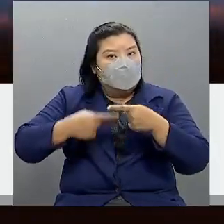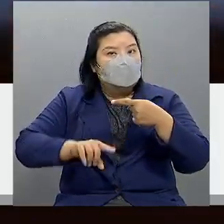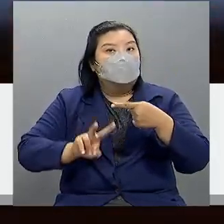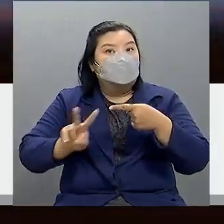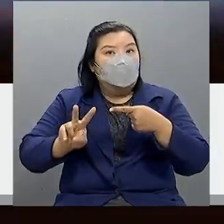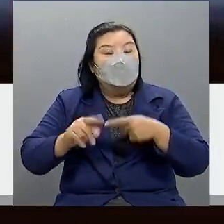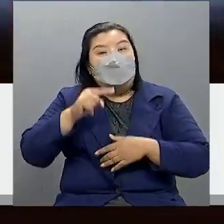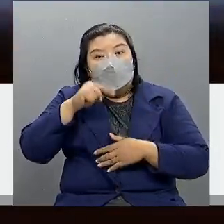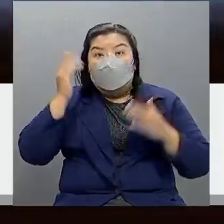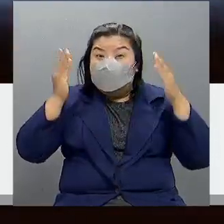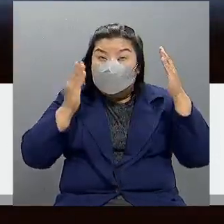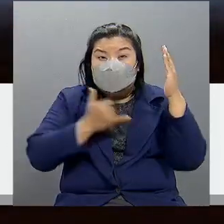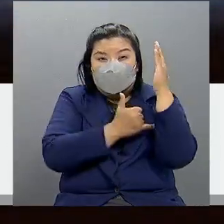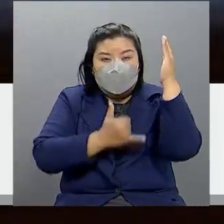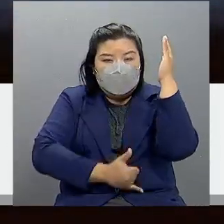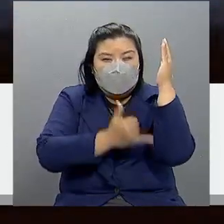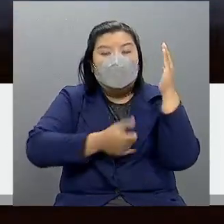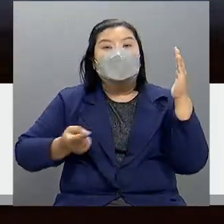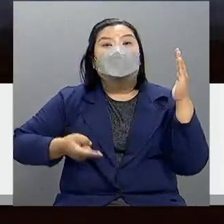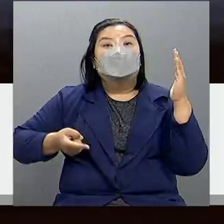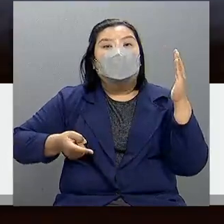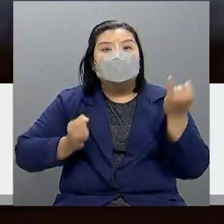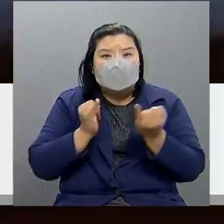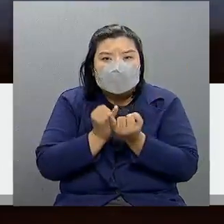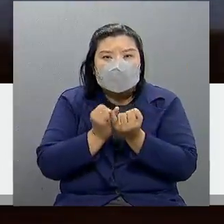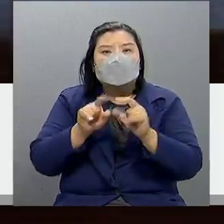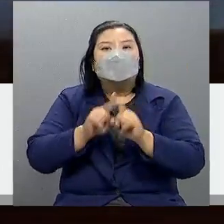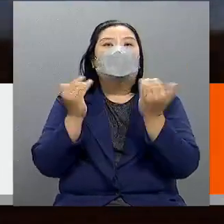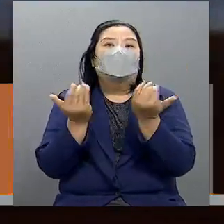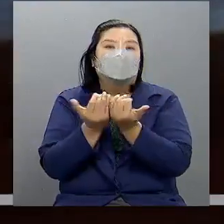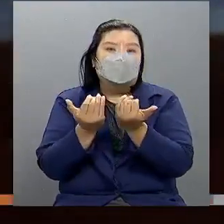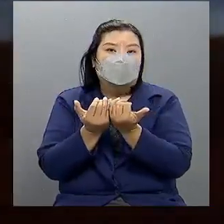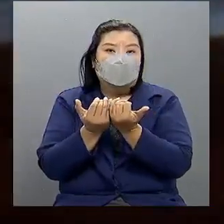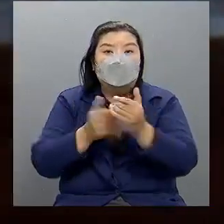างต่อเนื่องบางส่วนผูกพันฉันเครือญาติโดยเฉพาะประชาชนในพื้นที่ชายแดนภาคใต้ค่ะ